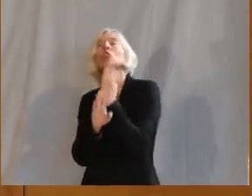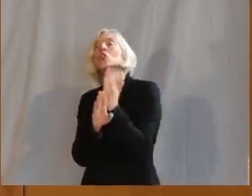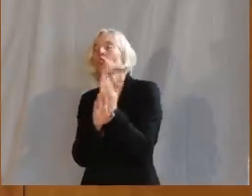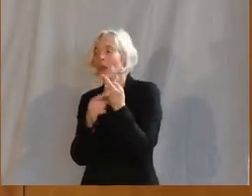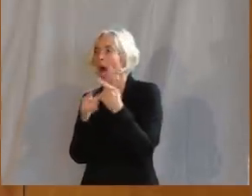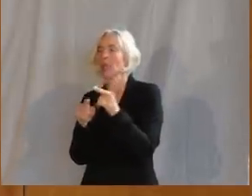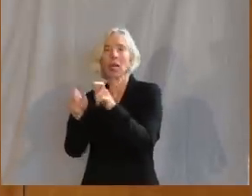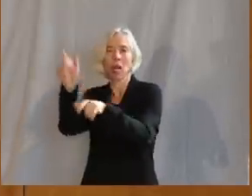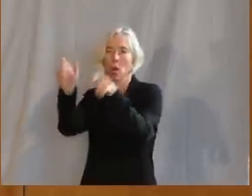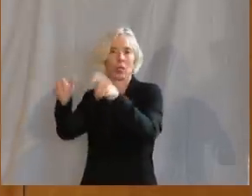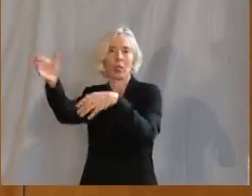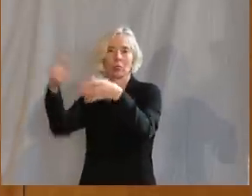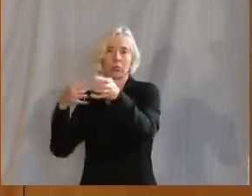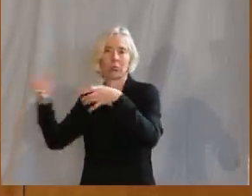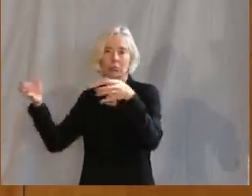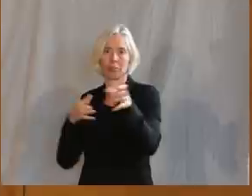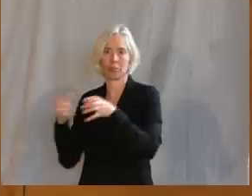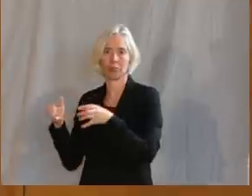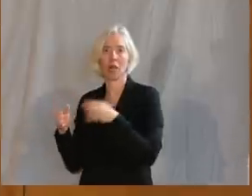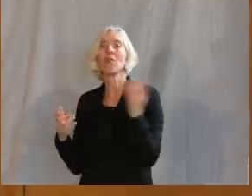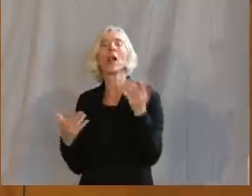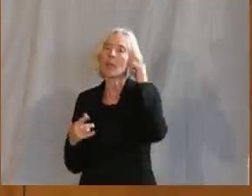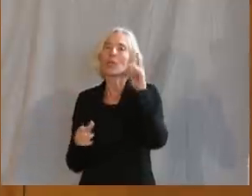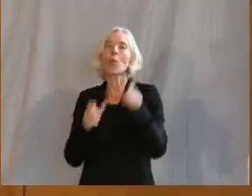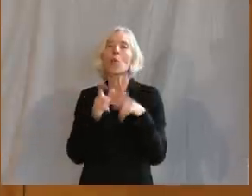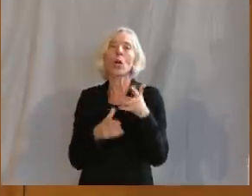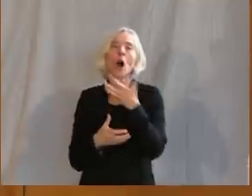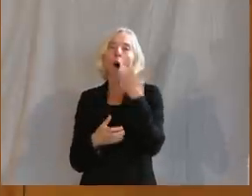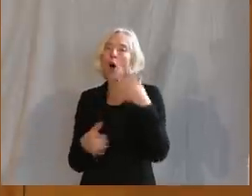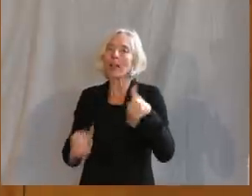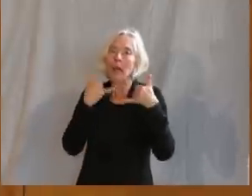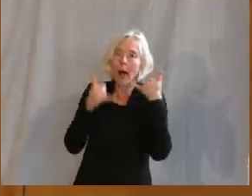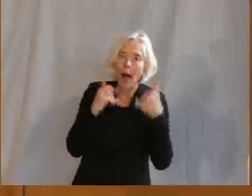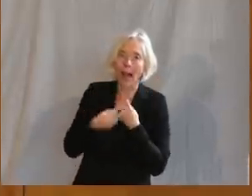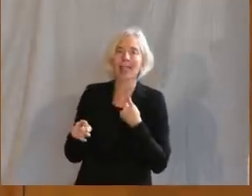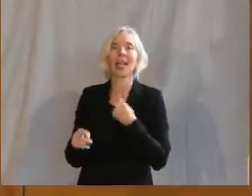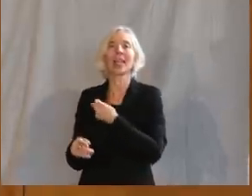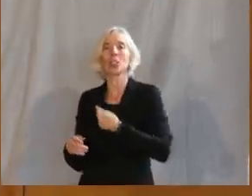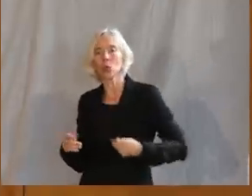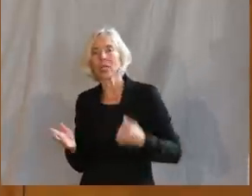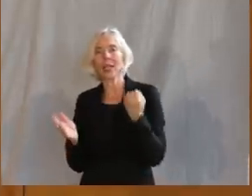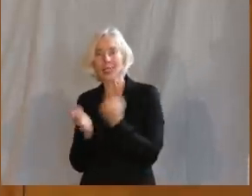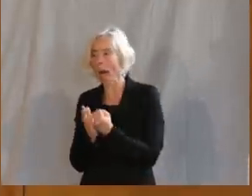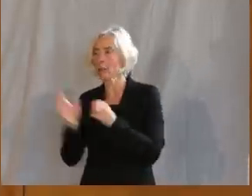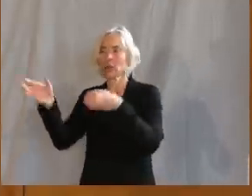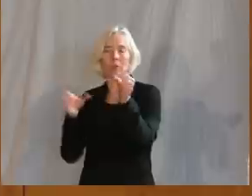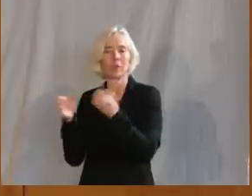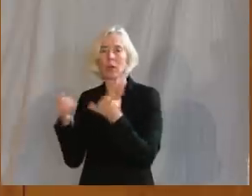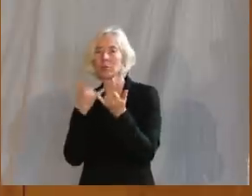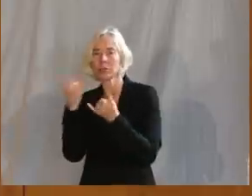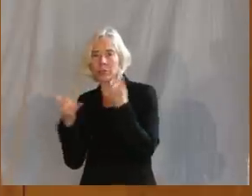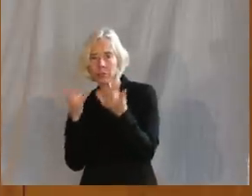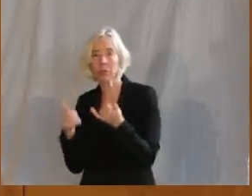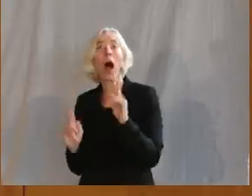Gesundheitsamt oder auch in der Bürgerhotline eingesetzt, die sonst ja auch andere Aufgaben haben, aber jetzt tatsächlich für diese